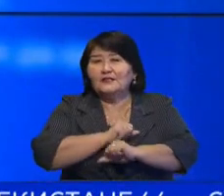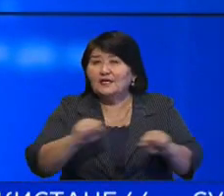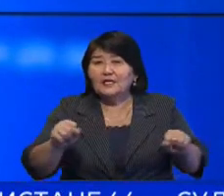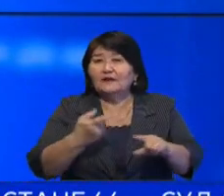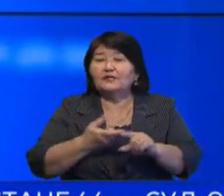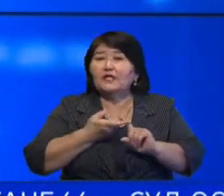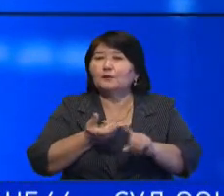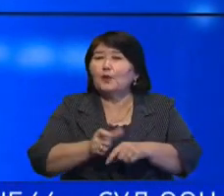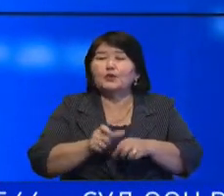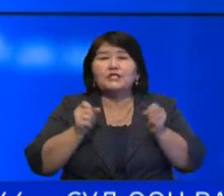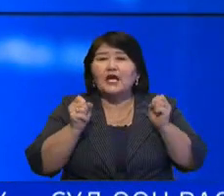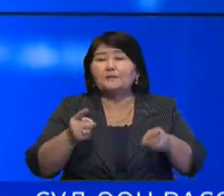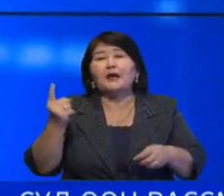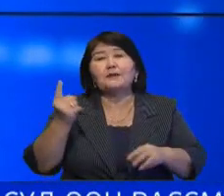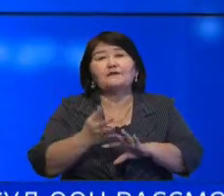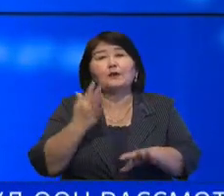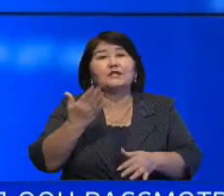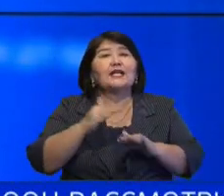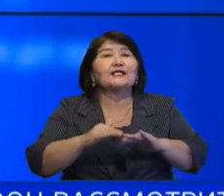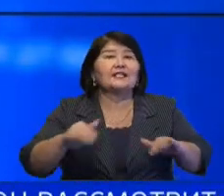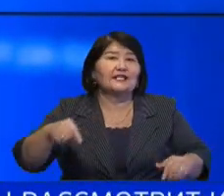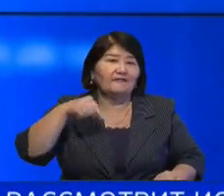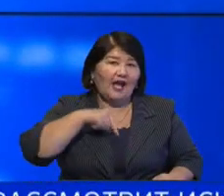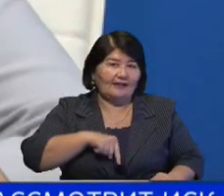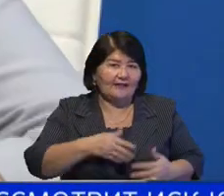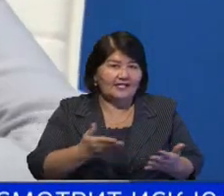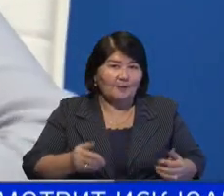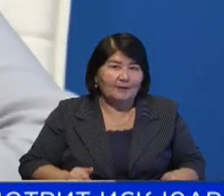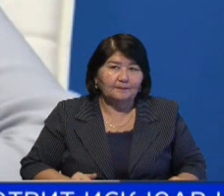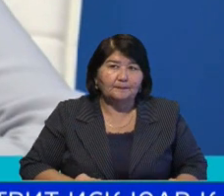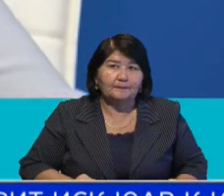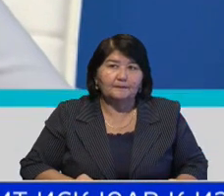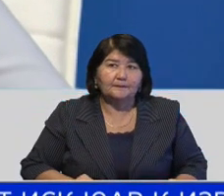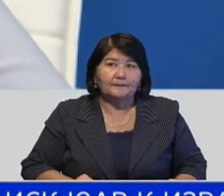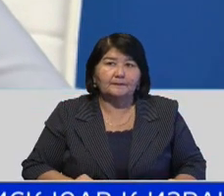Эта инфекция очень опасна в первую очередь для детского организма.